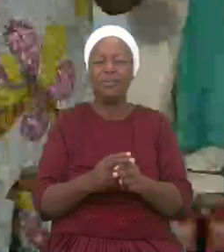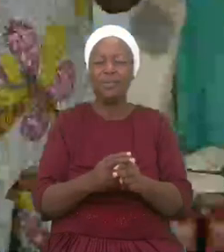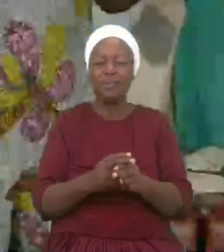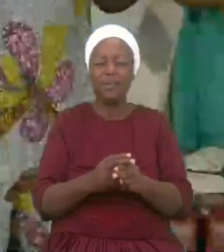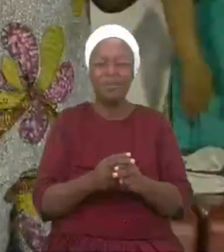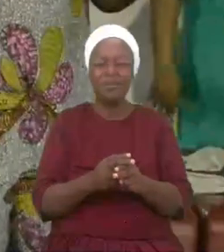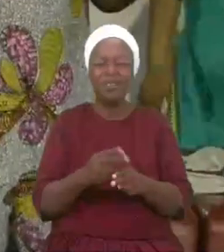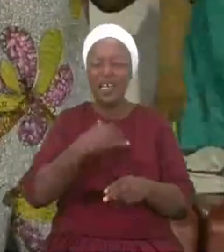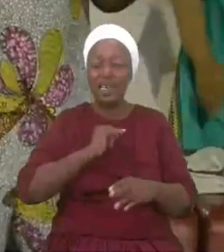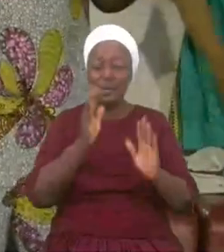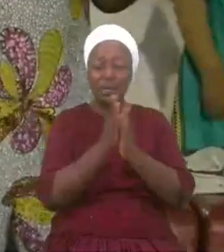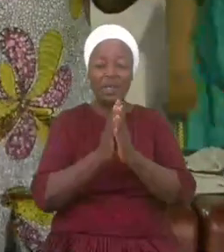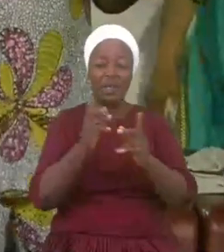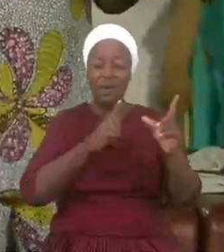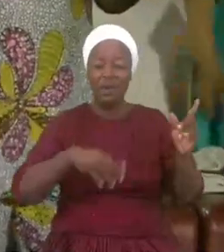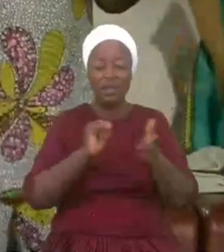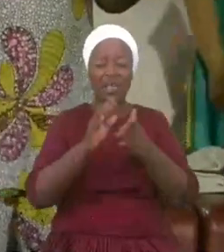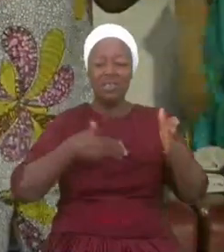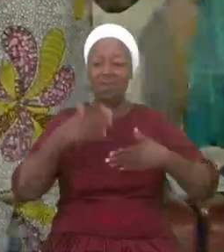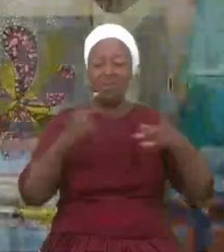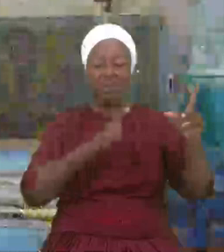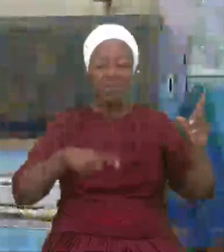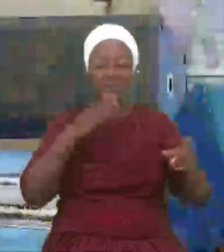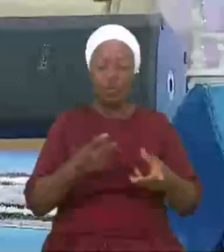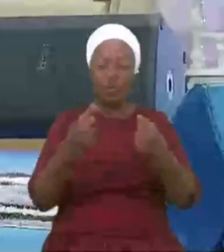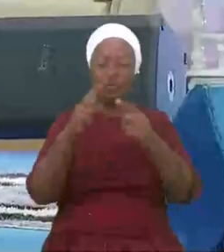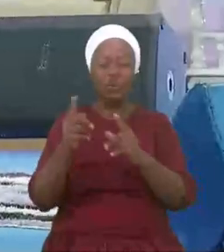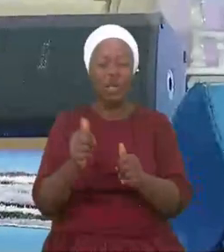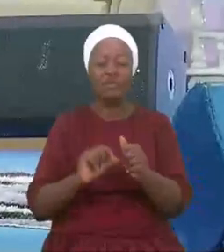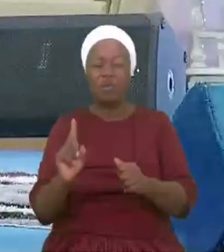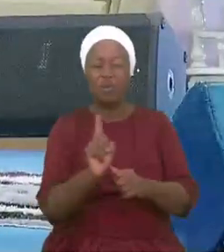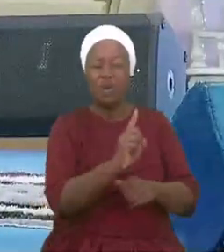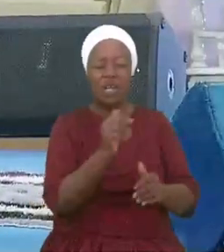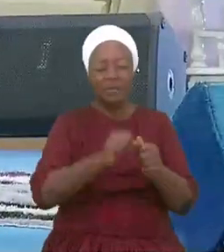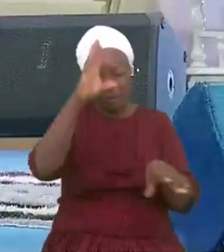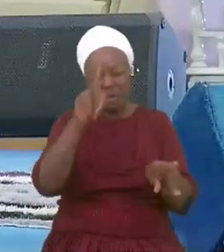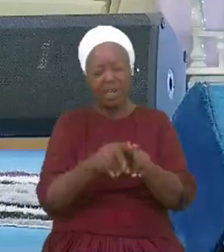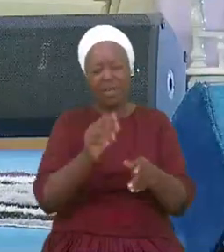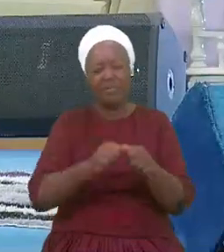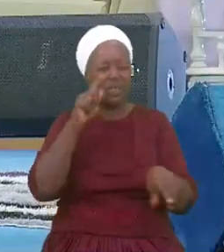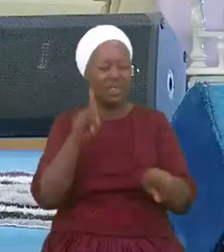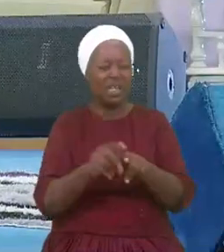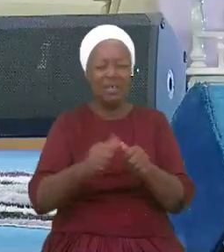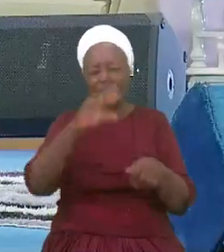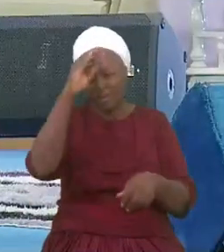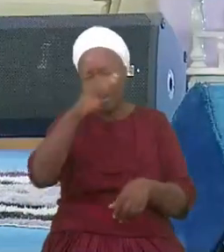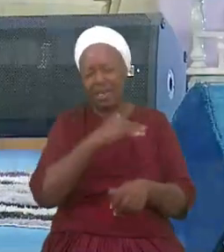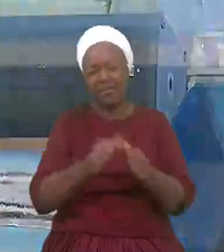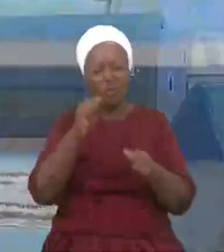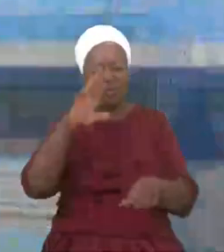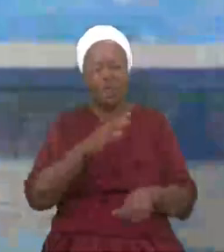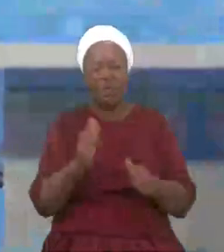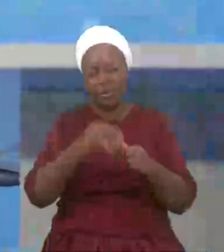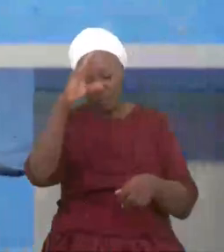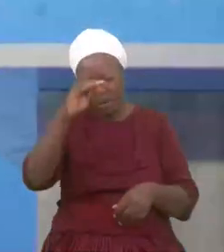porte à la vie de miracle au nom de Jésus-Christ j'ai pris Seigneur que la joie du Seigneur vienne